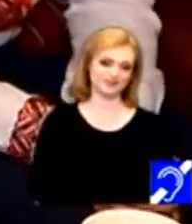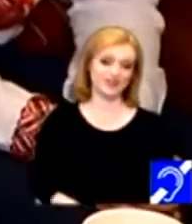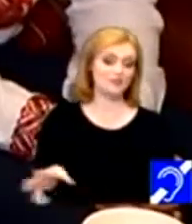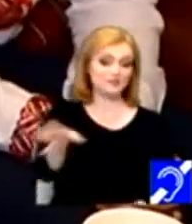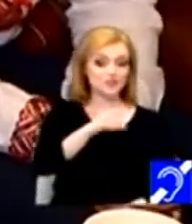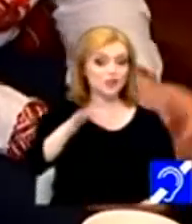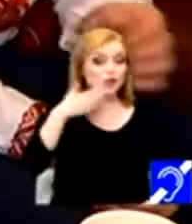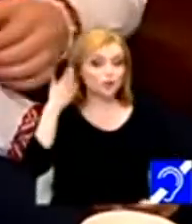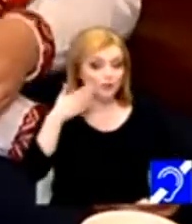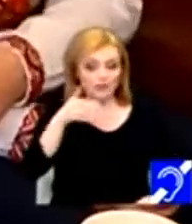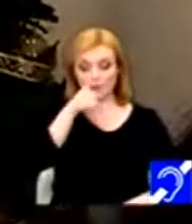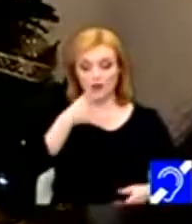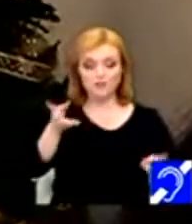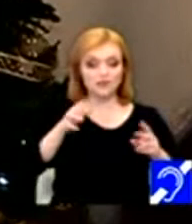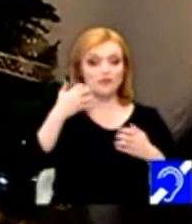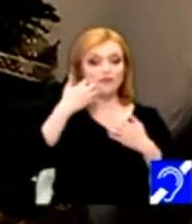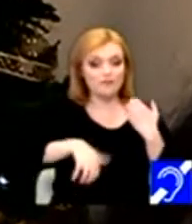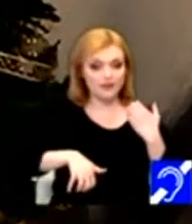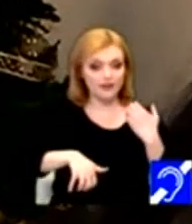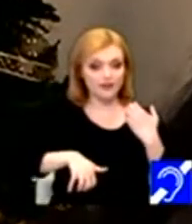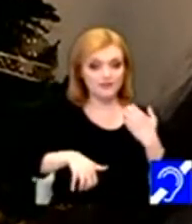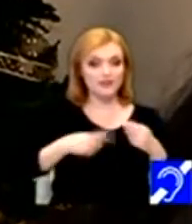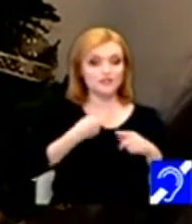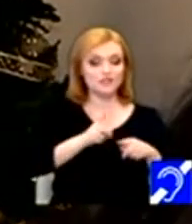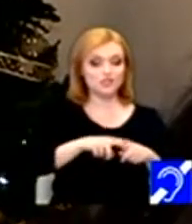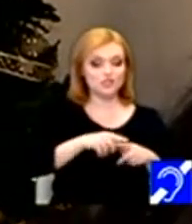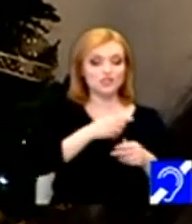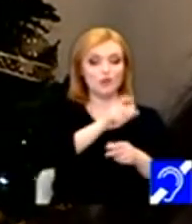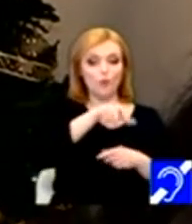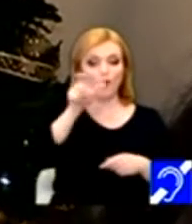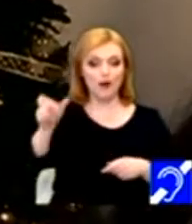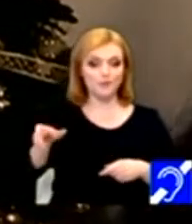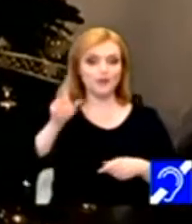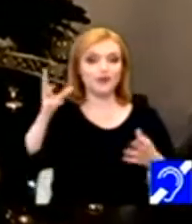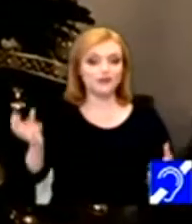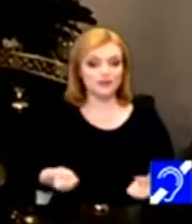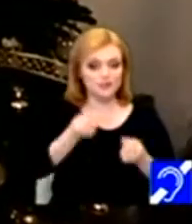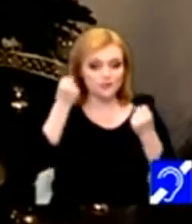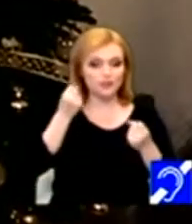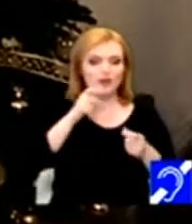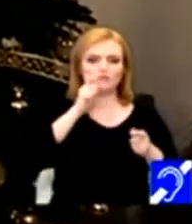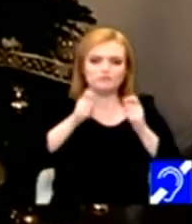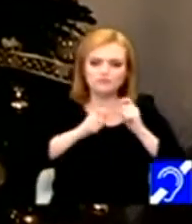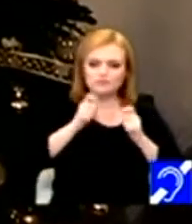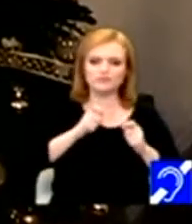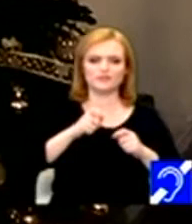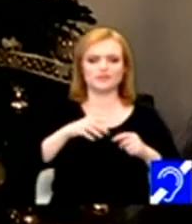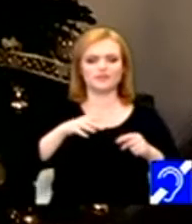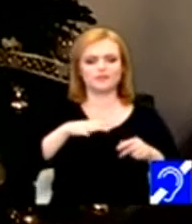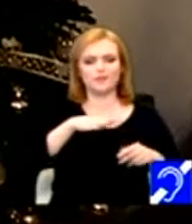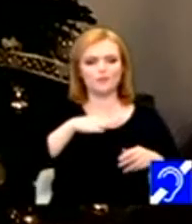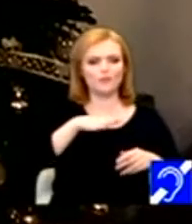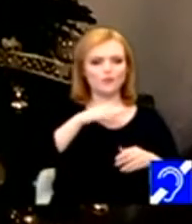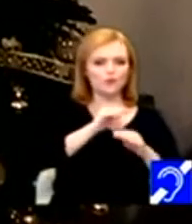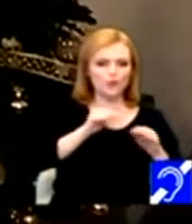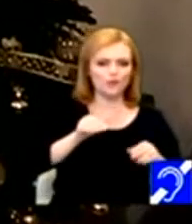români și nu putem rămâne indiferenți față de acești oameni minunați care mereu ne sprijină, ne aduc în dar multe, multe oferte frumoase pentru